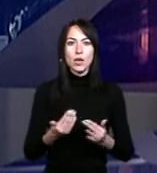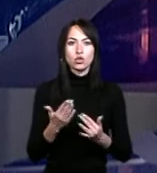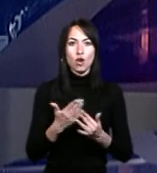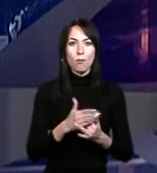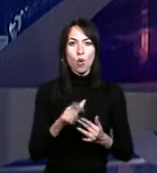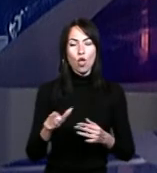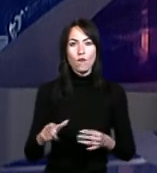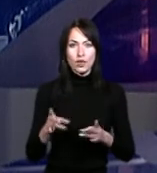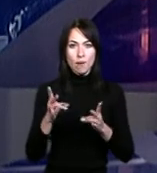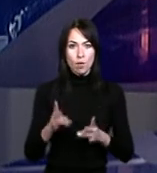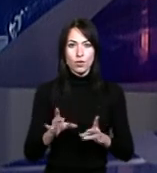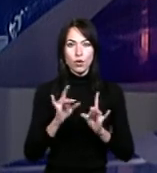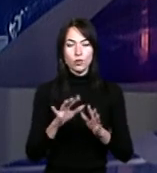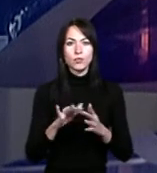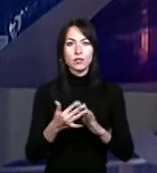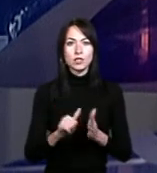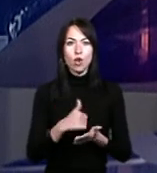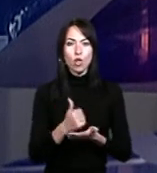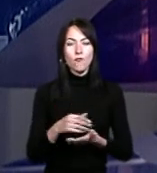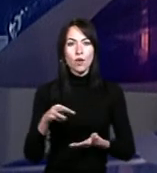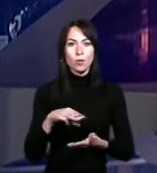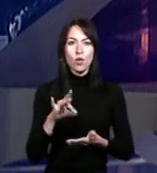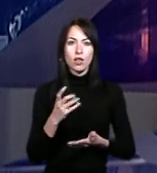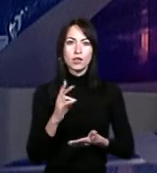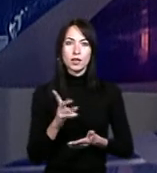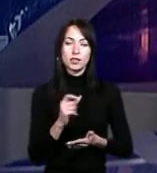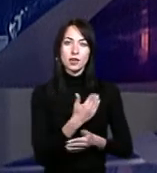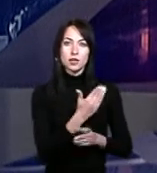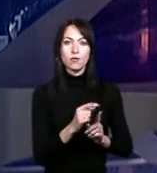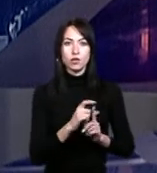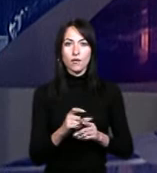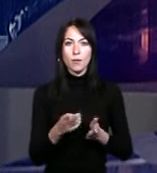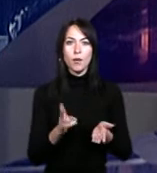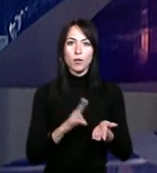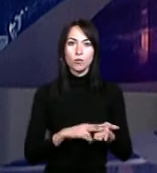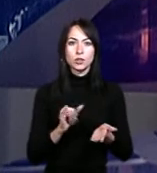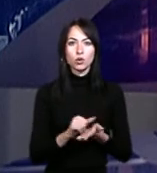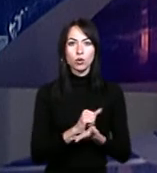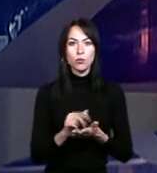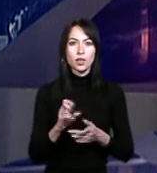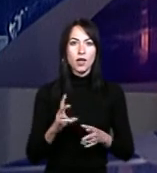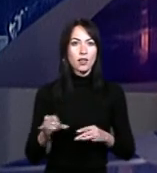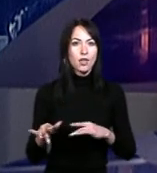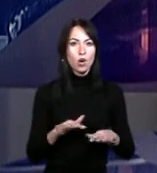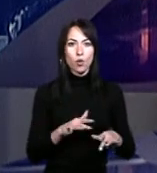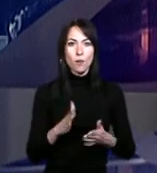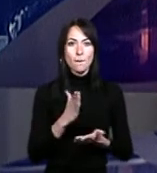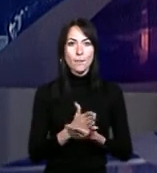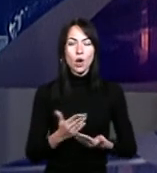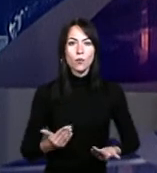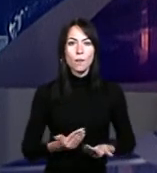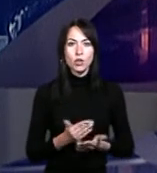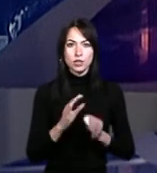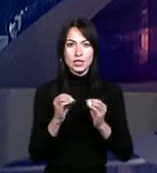потерпілих, розповів сільський голова Микола Третяк. За його словами, прописки та документи на нерухомість мають